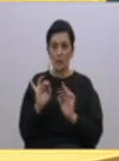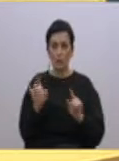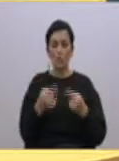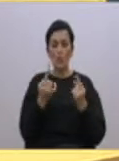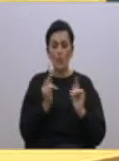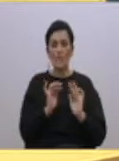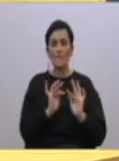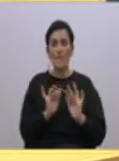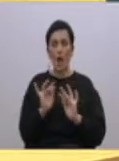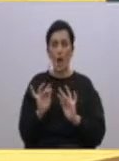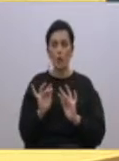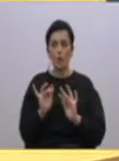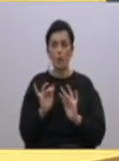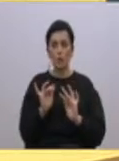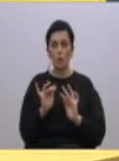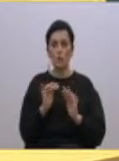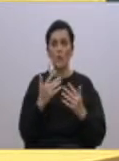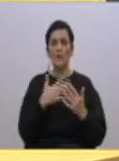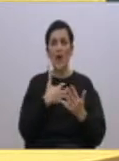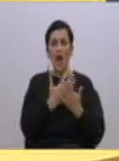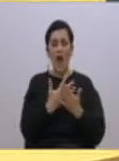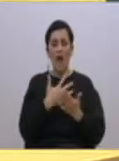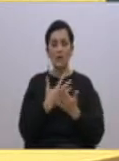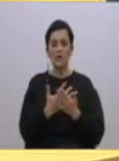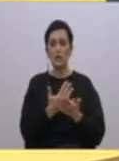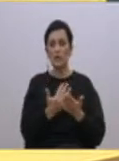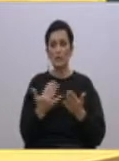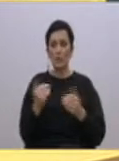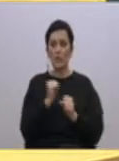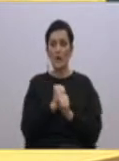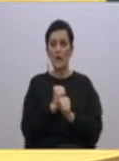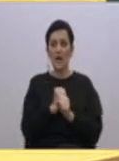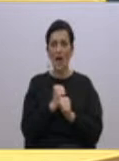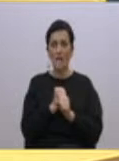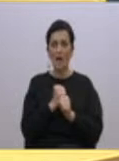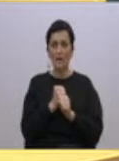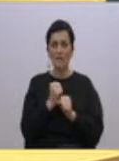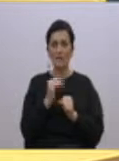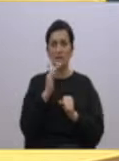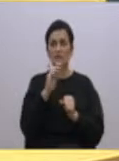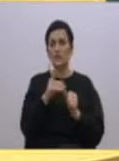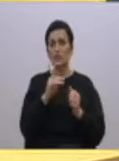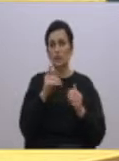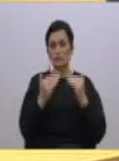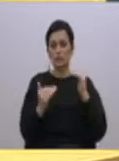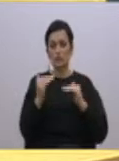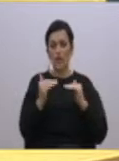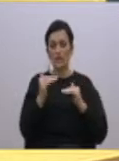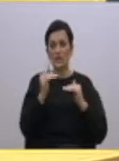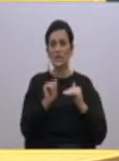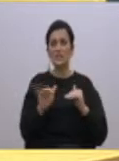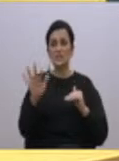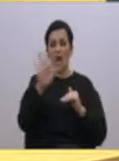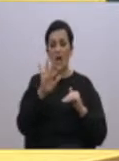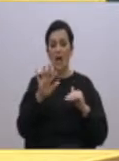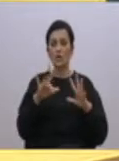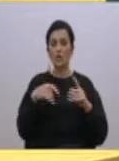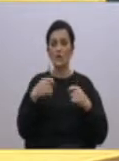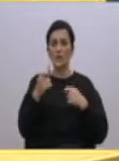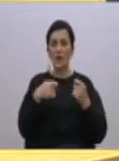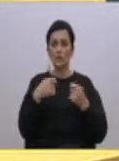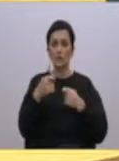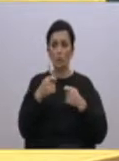ვახორციელებდით რიგ აქტივობებს, გავაკეთეთ სარგისებური შედარებები საგარეო ვაჭრობის სტატისტიკაში,